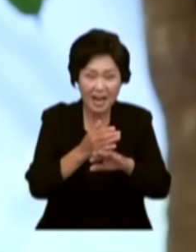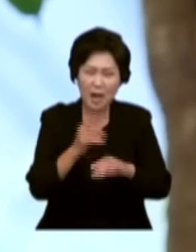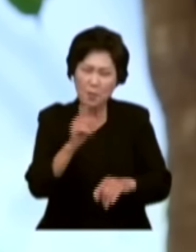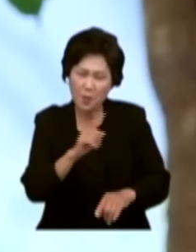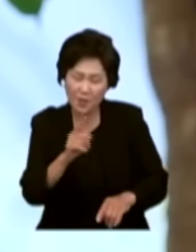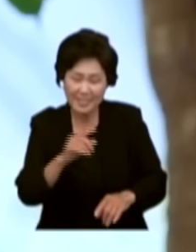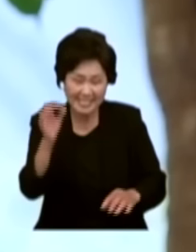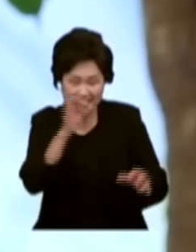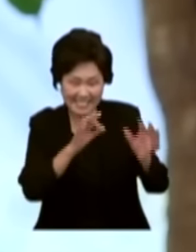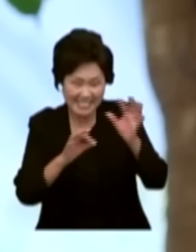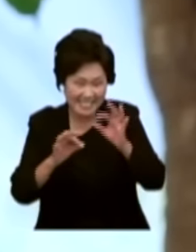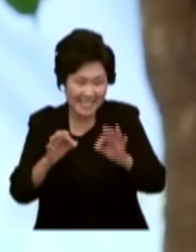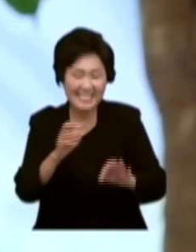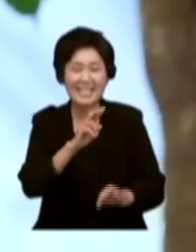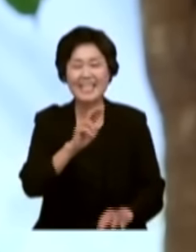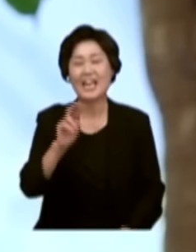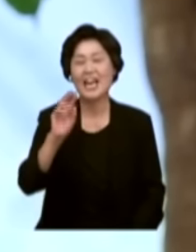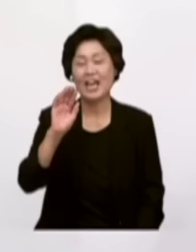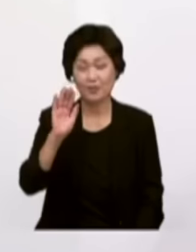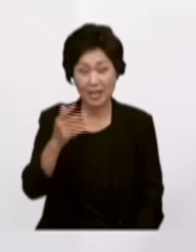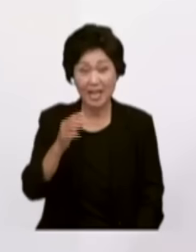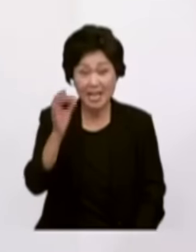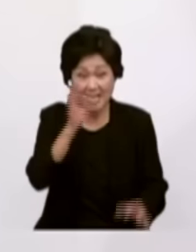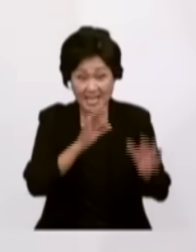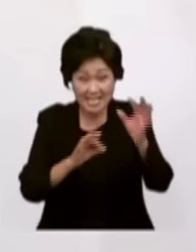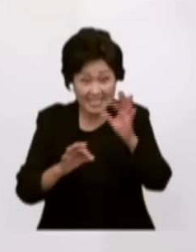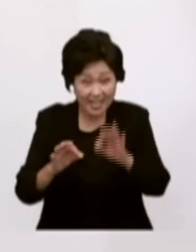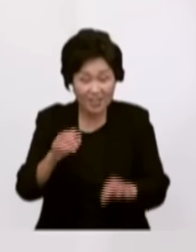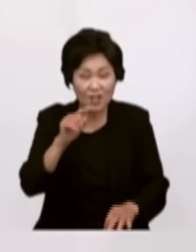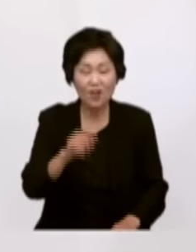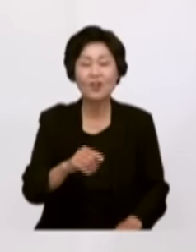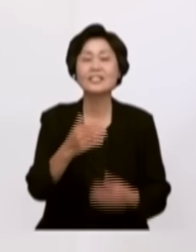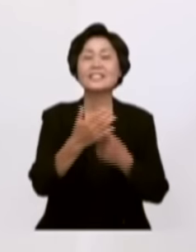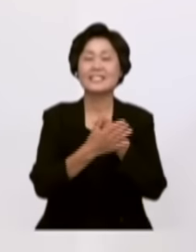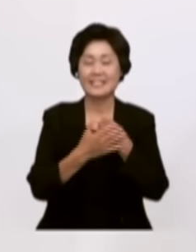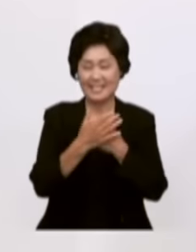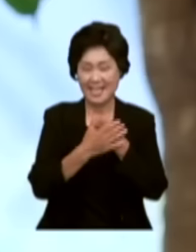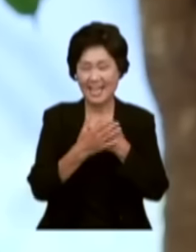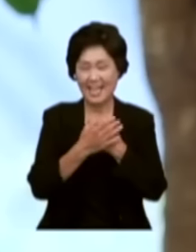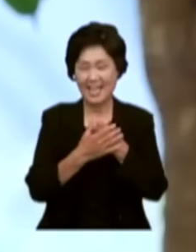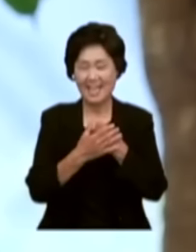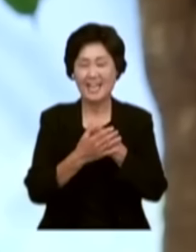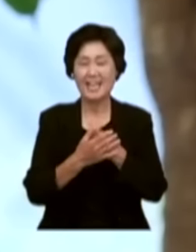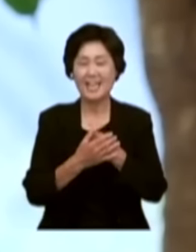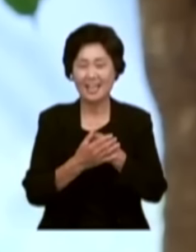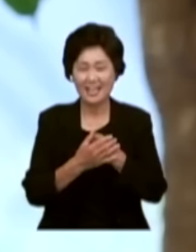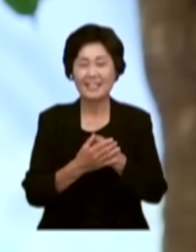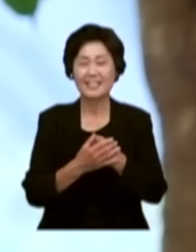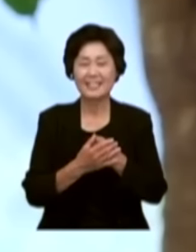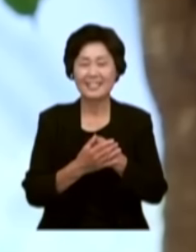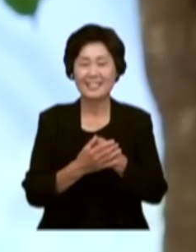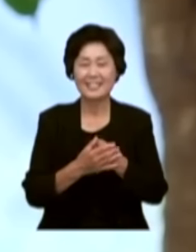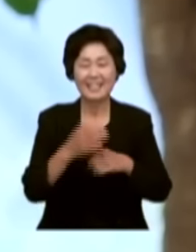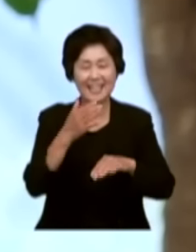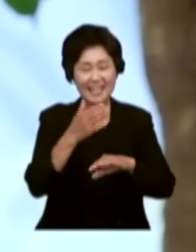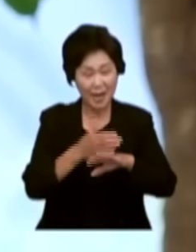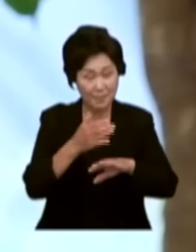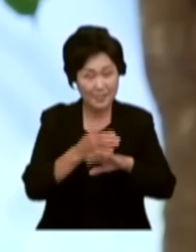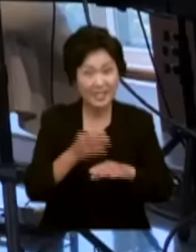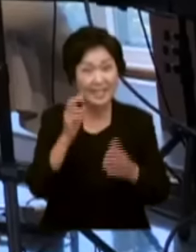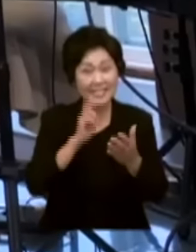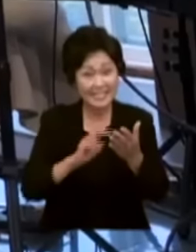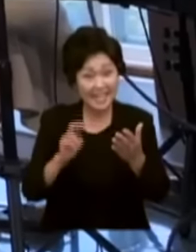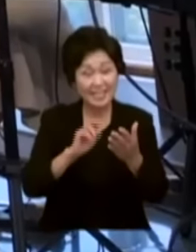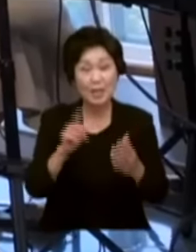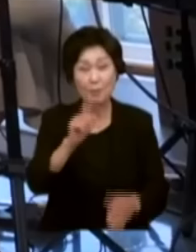있으면 정말 그게 은혜 아닌가. 그렇지. 아까 처음에 은혜라고 말씀하셨잖아요. 네. 그래서 그 찬양이 딱 떠오르는데 이렇게